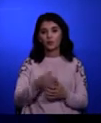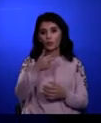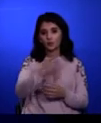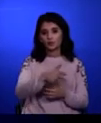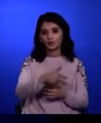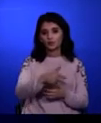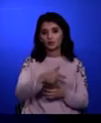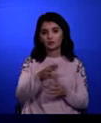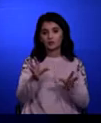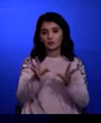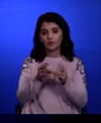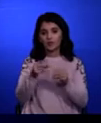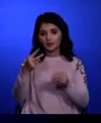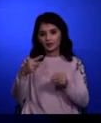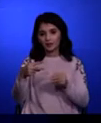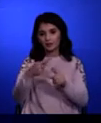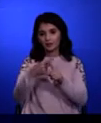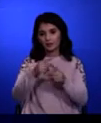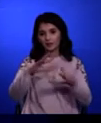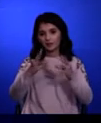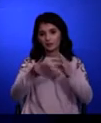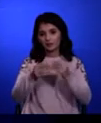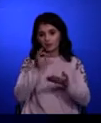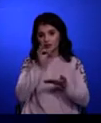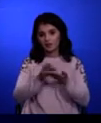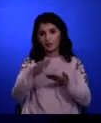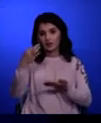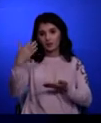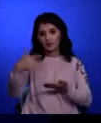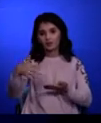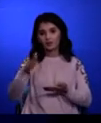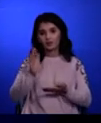30 bilan 20 ning yig'indisi 50.